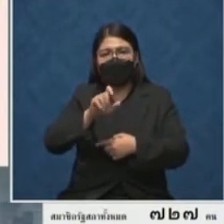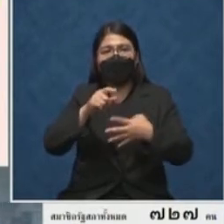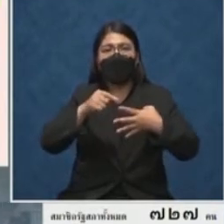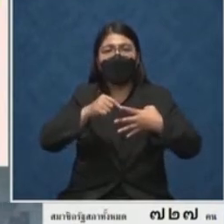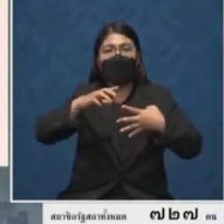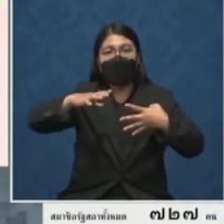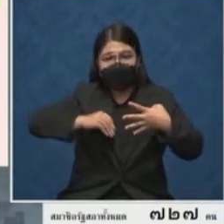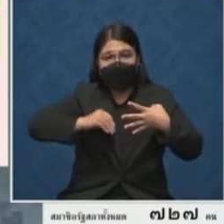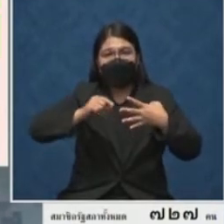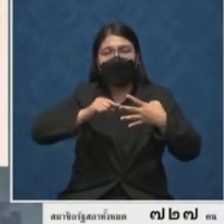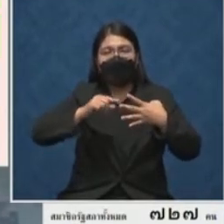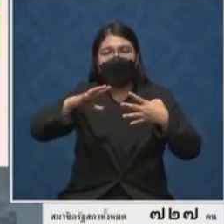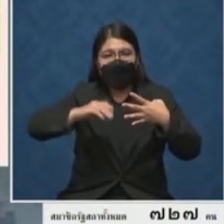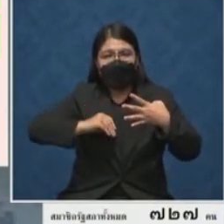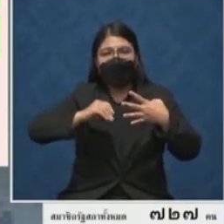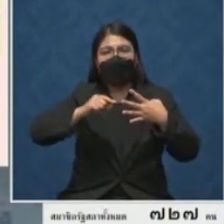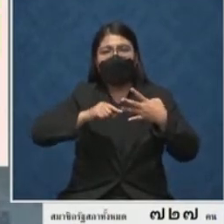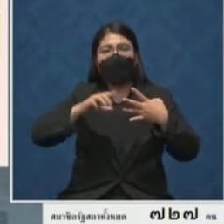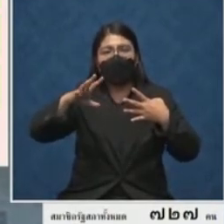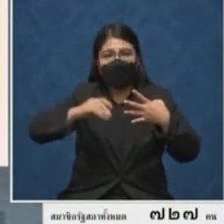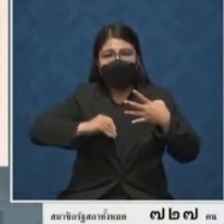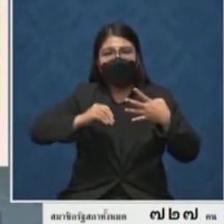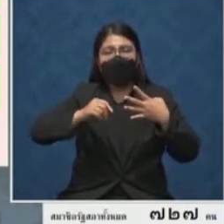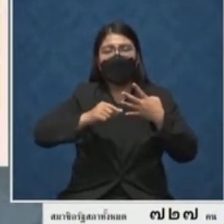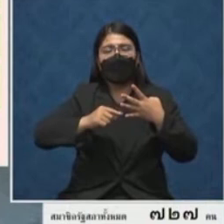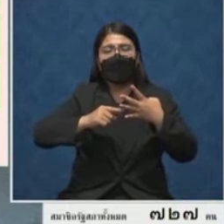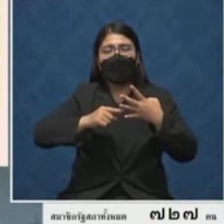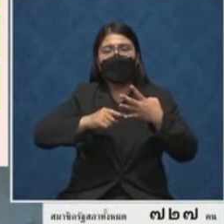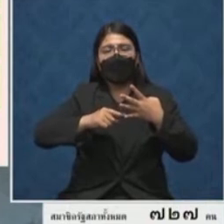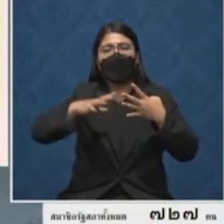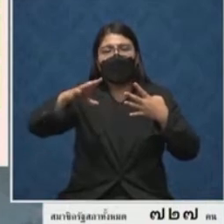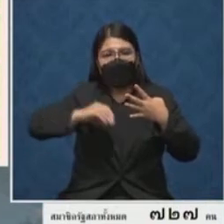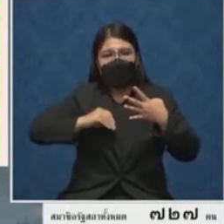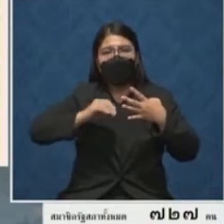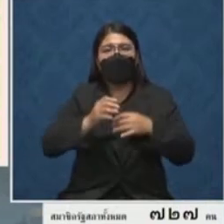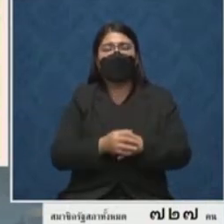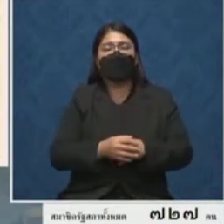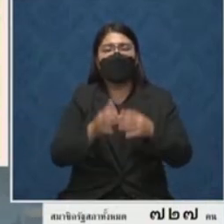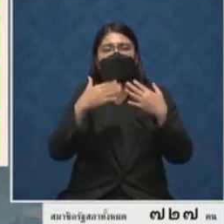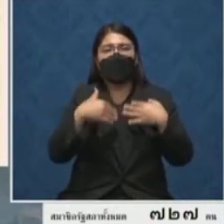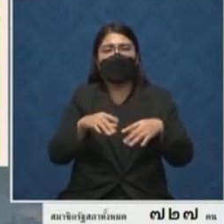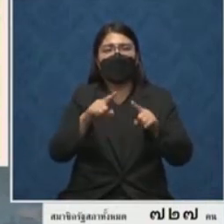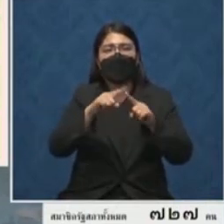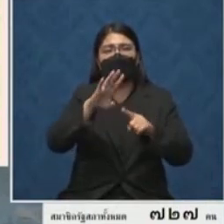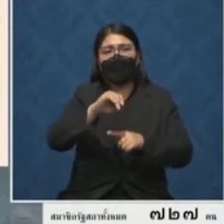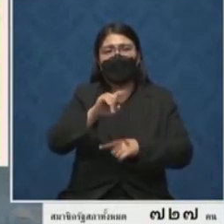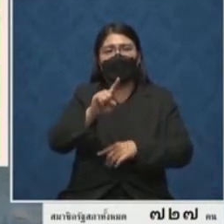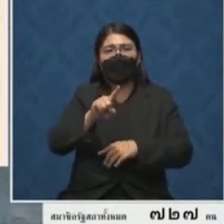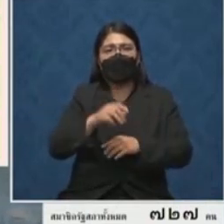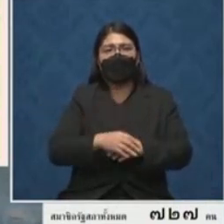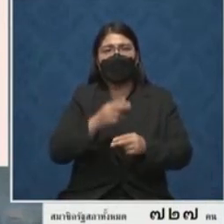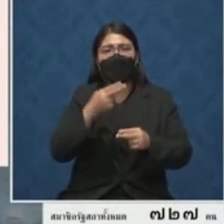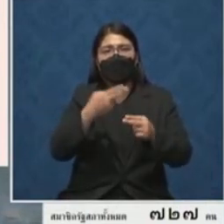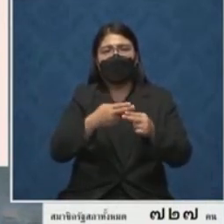รับหลักการ3รับหลักการ4รับหลักการครับ 41นายเกียวแก้วสุทธ